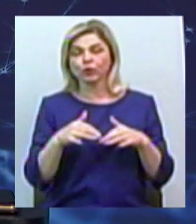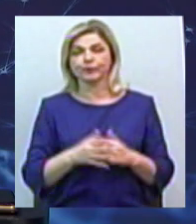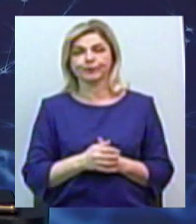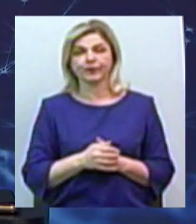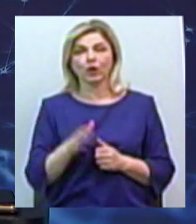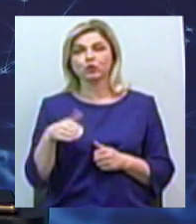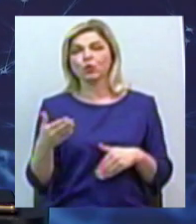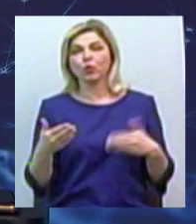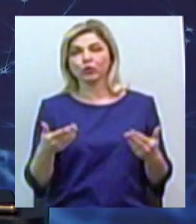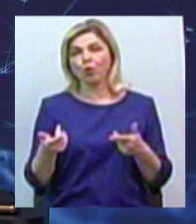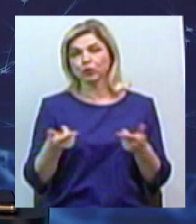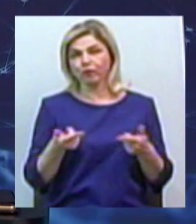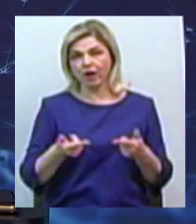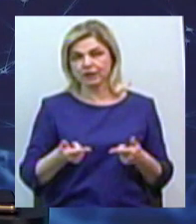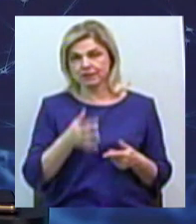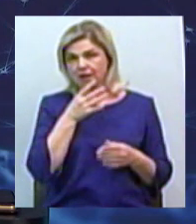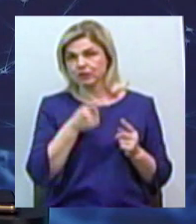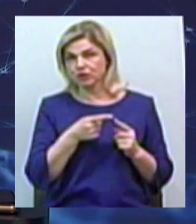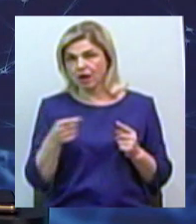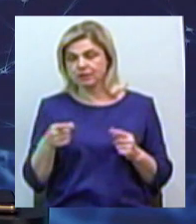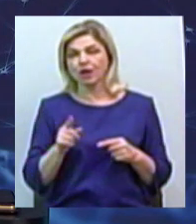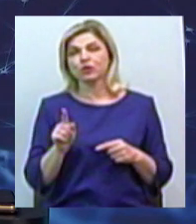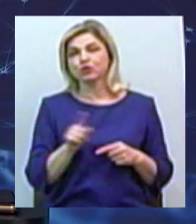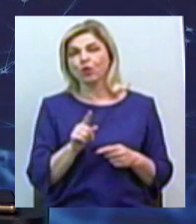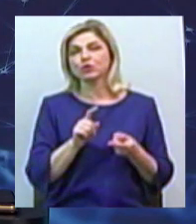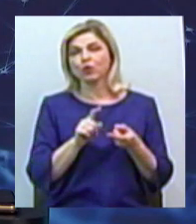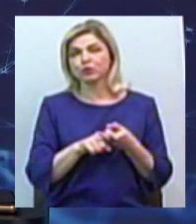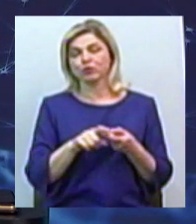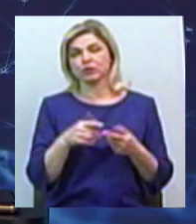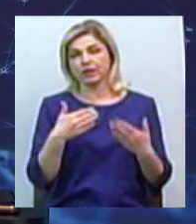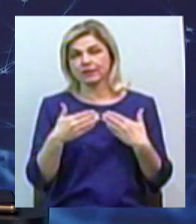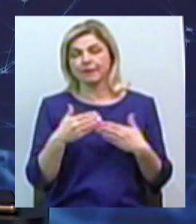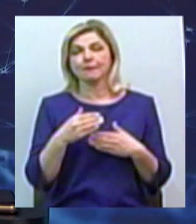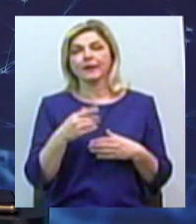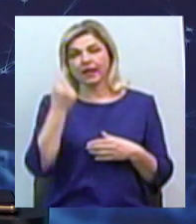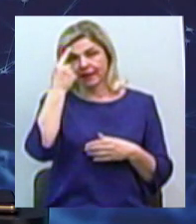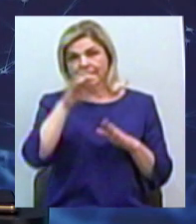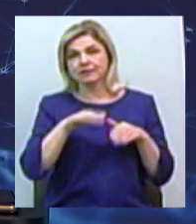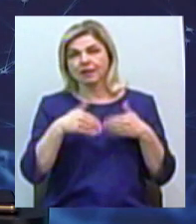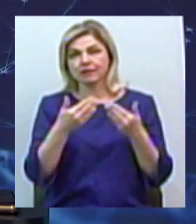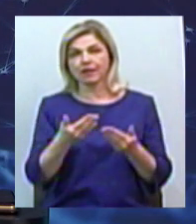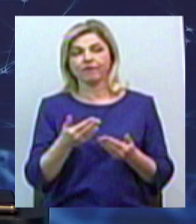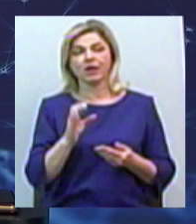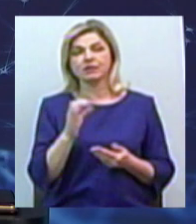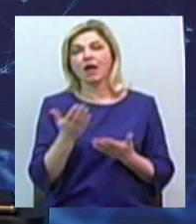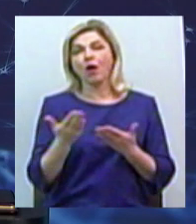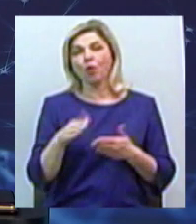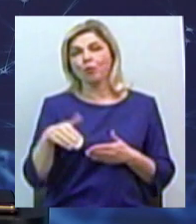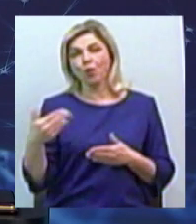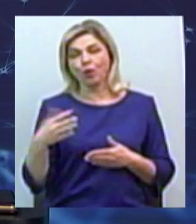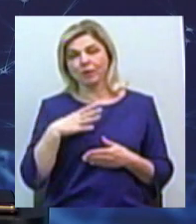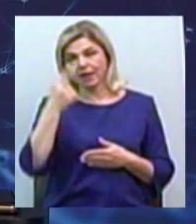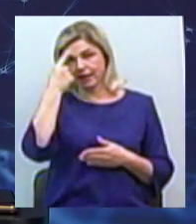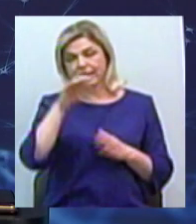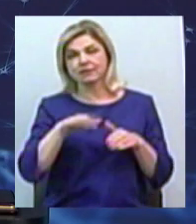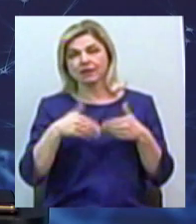Сторони готувалися певний час. Що стосується ініціативи, з якого боку пішла ініціатива? Ініціатива